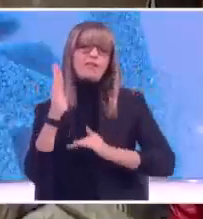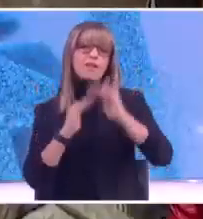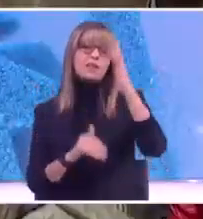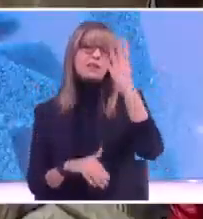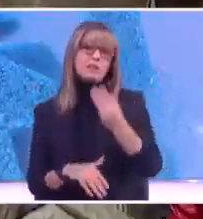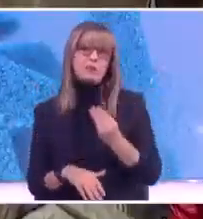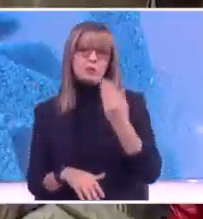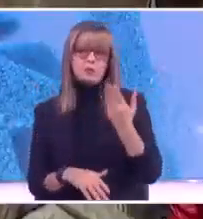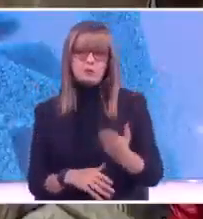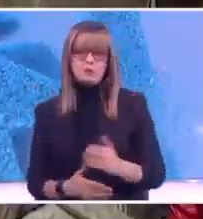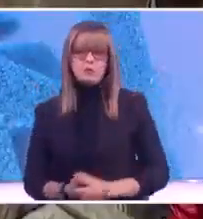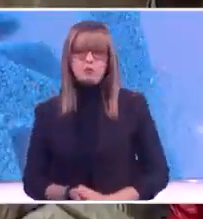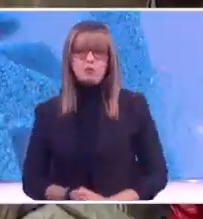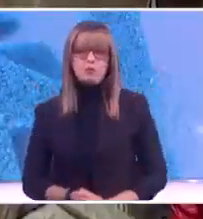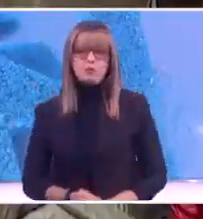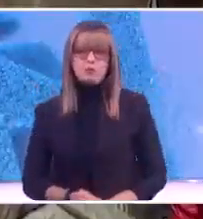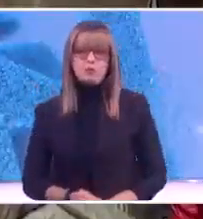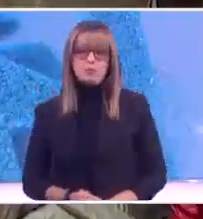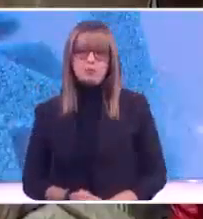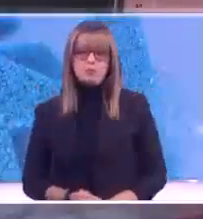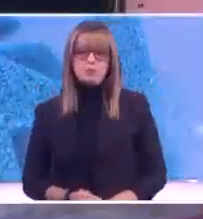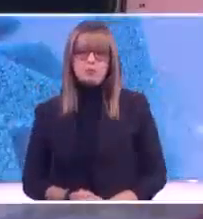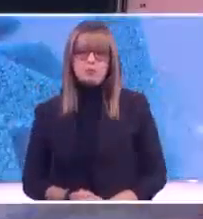yol açıyor.